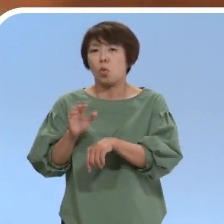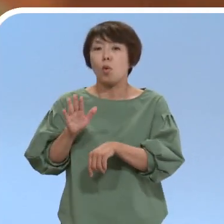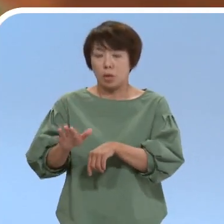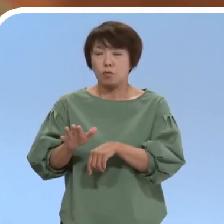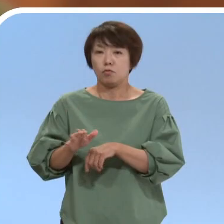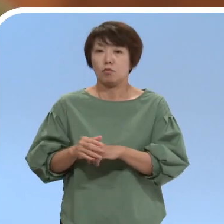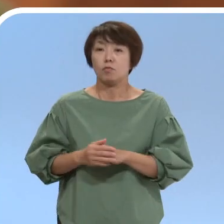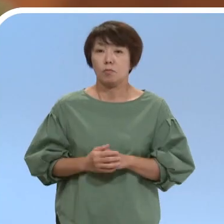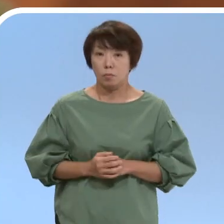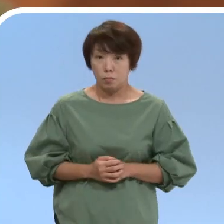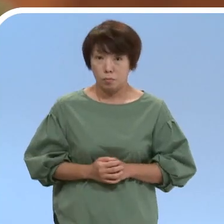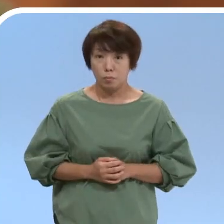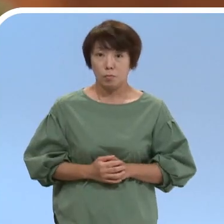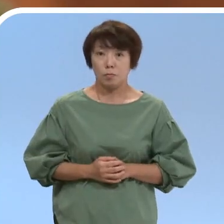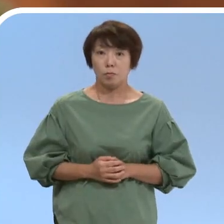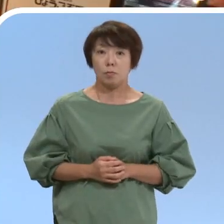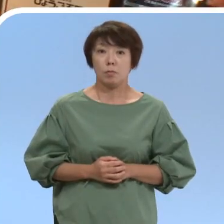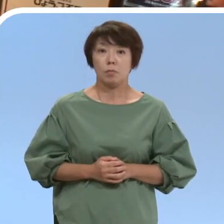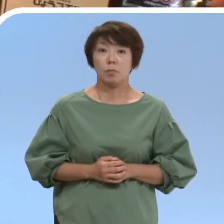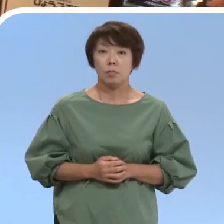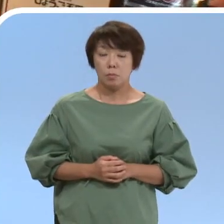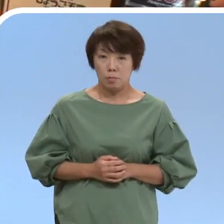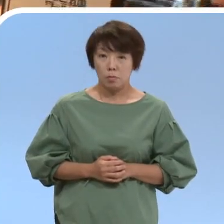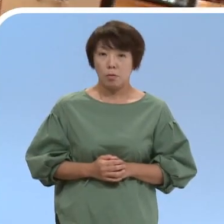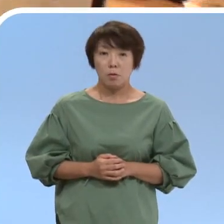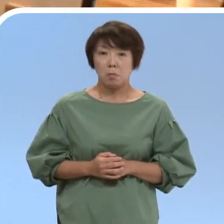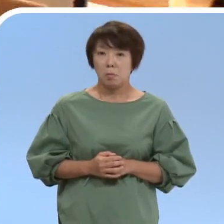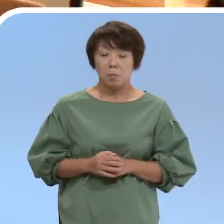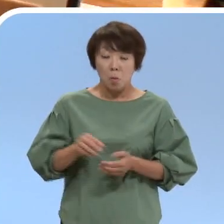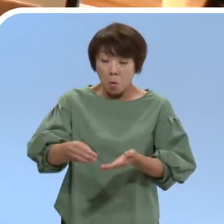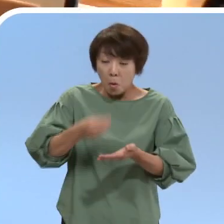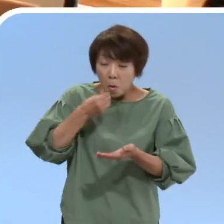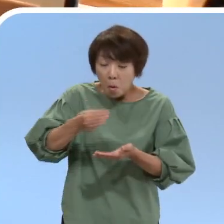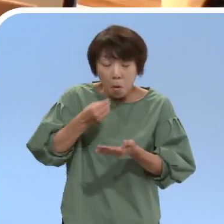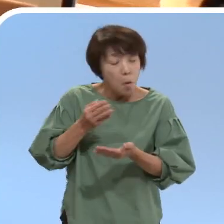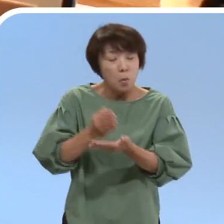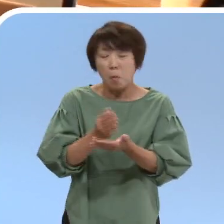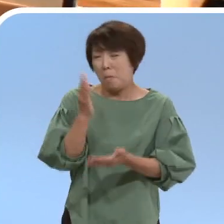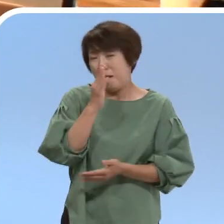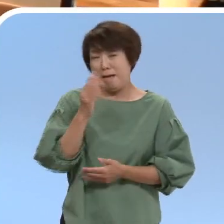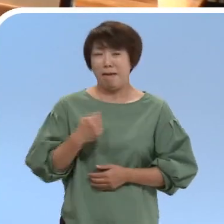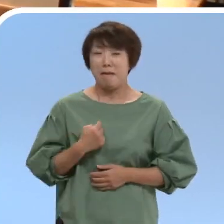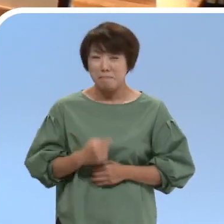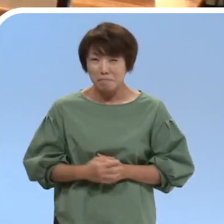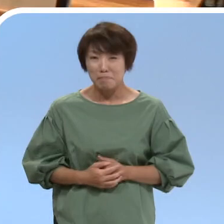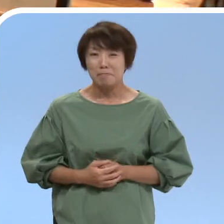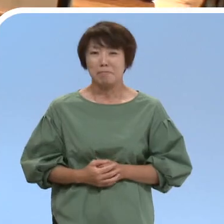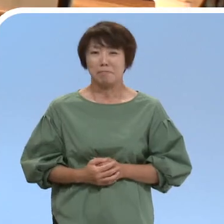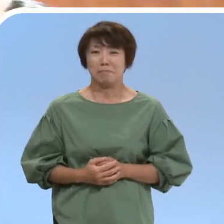ね。 硬さもベスト状態。うわ、これ止まらんわ。